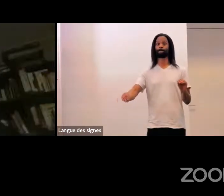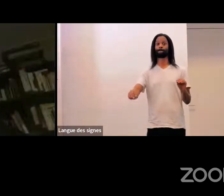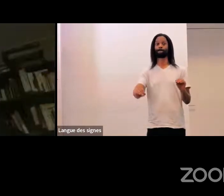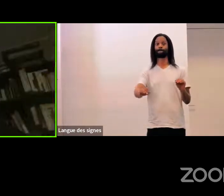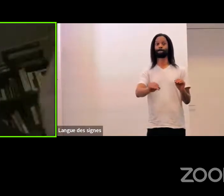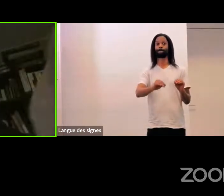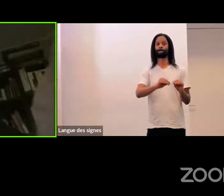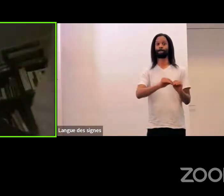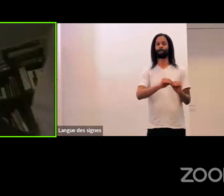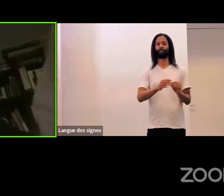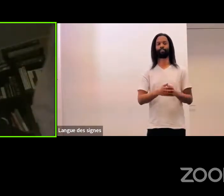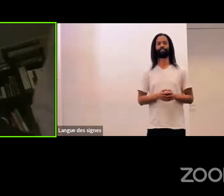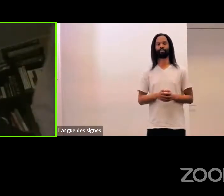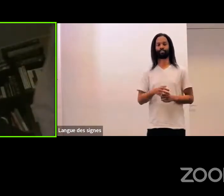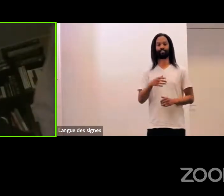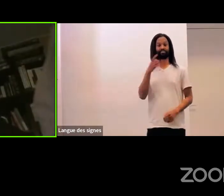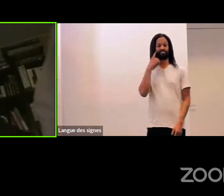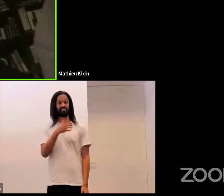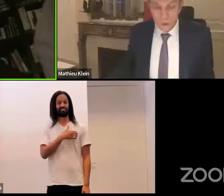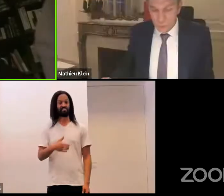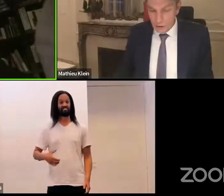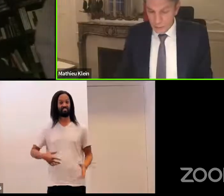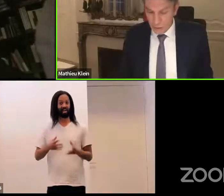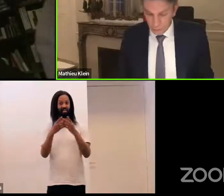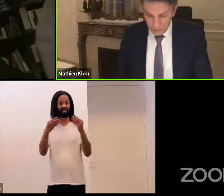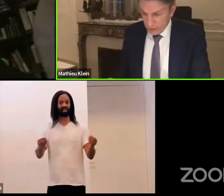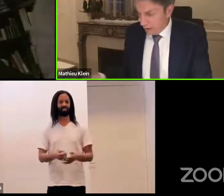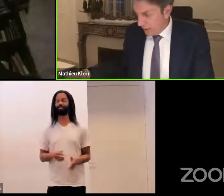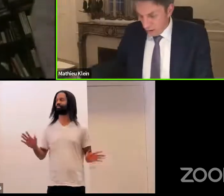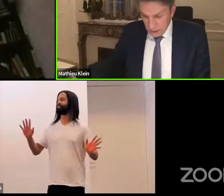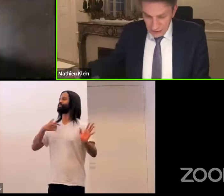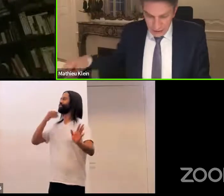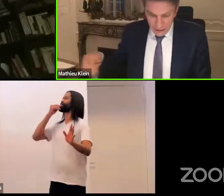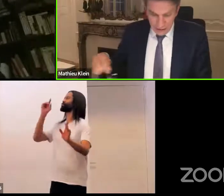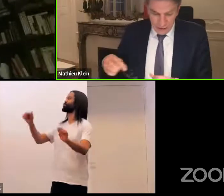Je crois qu'on a perdu le maire. Ah. Non, je suis là, pardon.